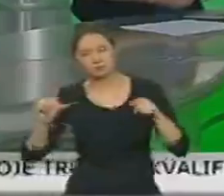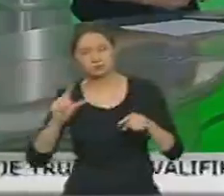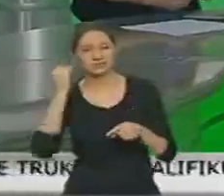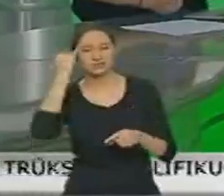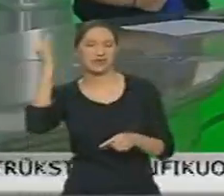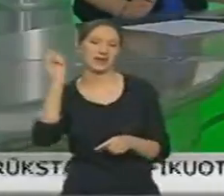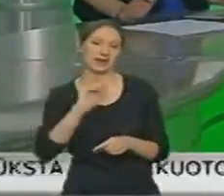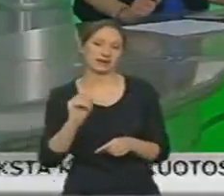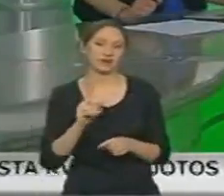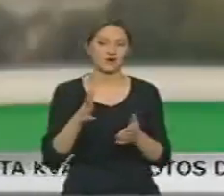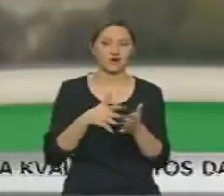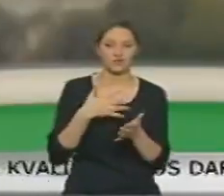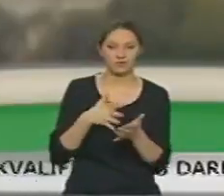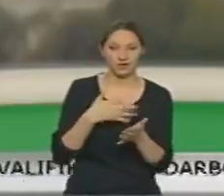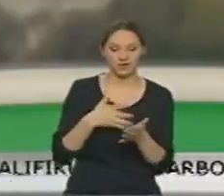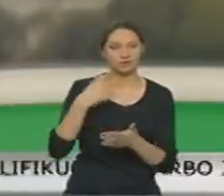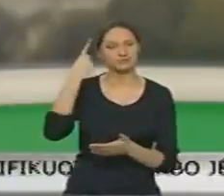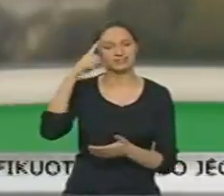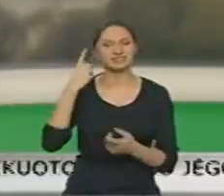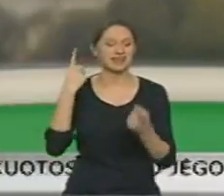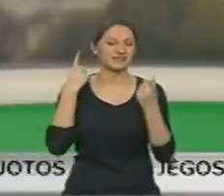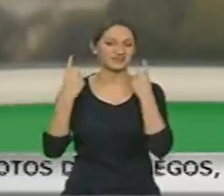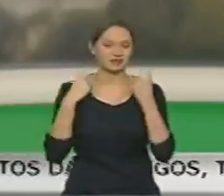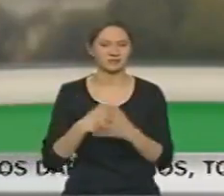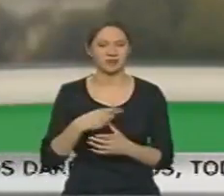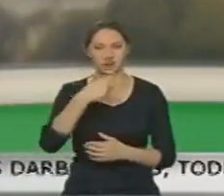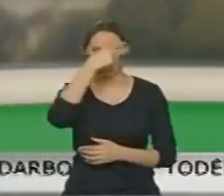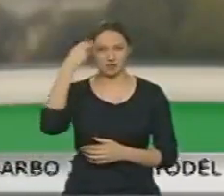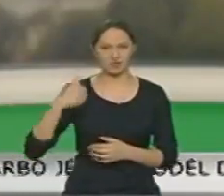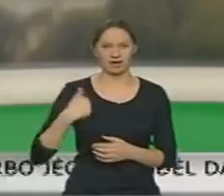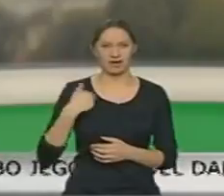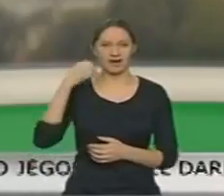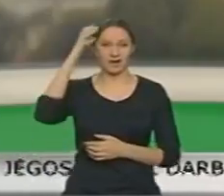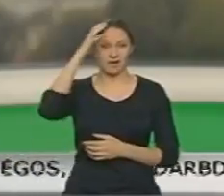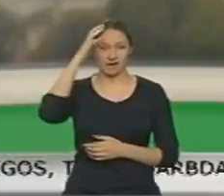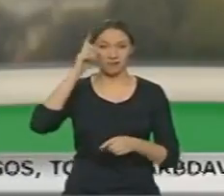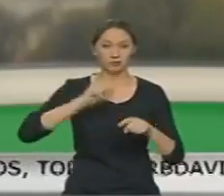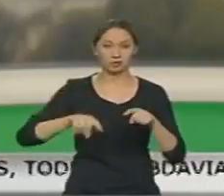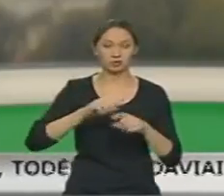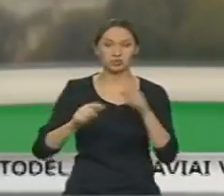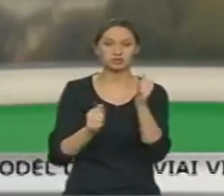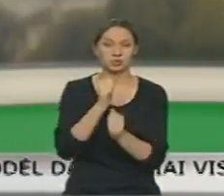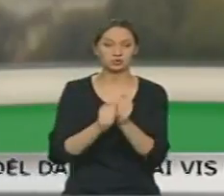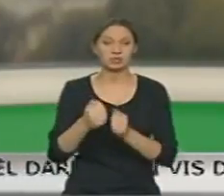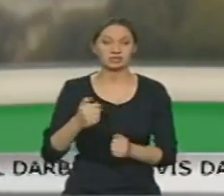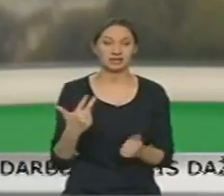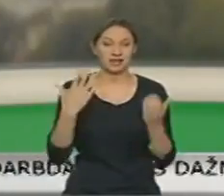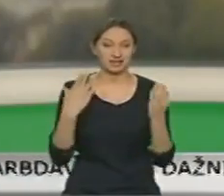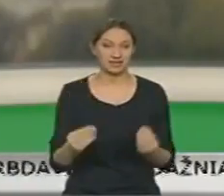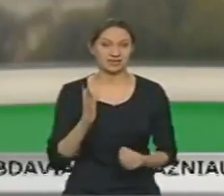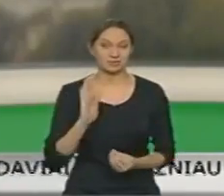Šiais metais. Nu, mes tęsime laidą kitą informaciją. Lietuvos karo akademijos auklėtiniai artėjant sausio 13-ąją analizavo